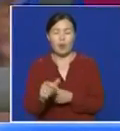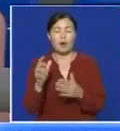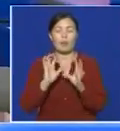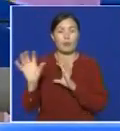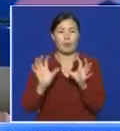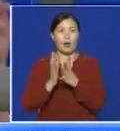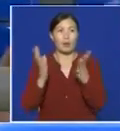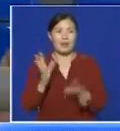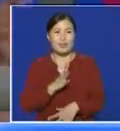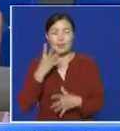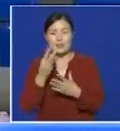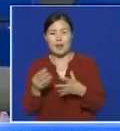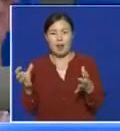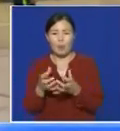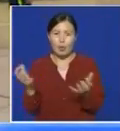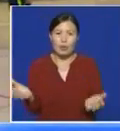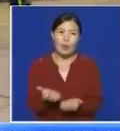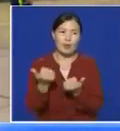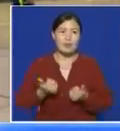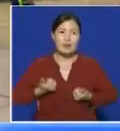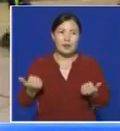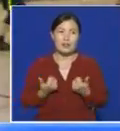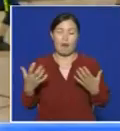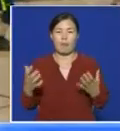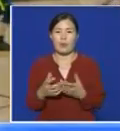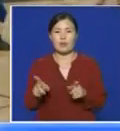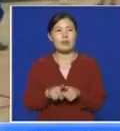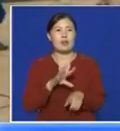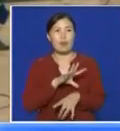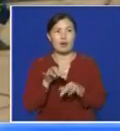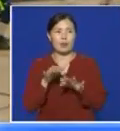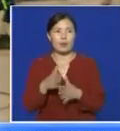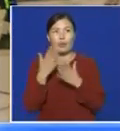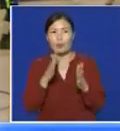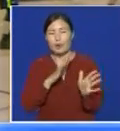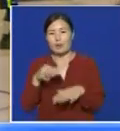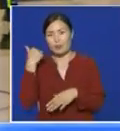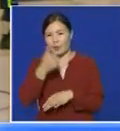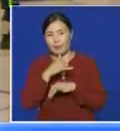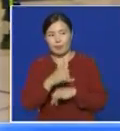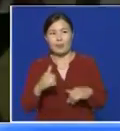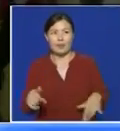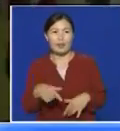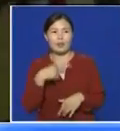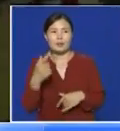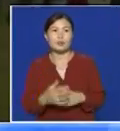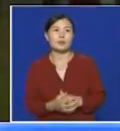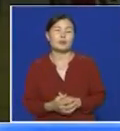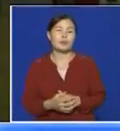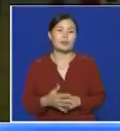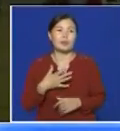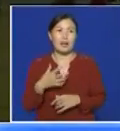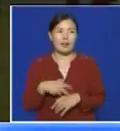де шабыты оянып, өз командасына шын болысып отыр. Ұйымдастырушылар шара ауқымы жыл өткен сайын ұлғайғанын айтады. Біздің